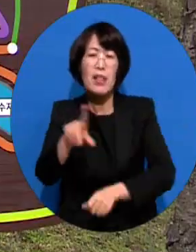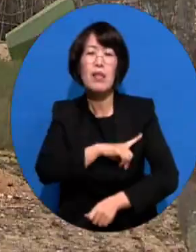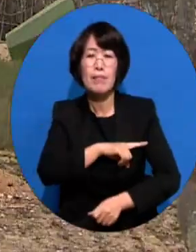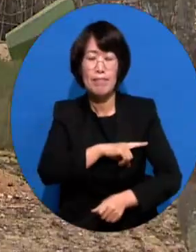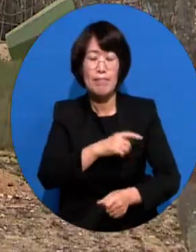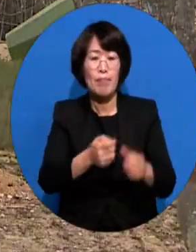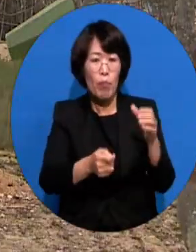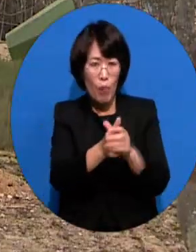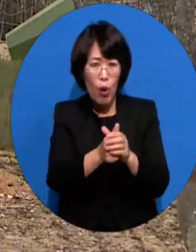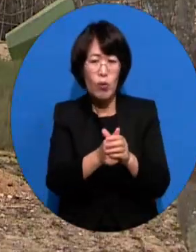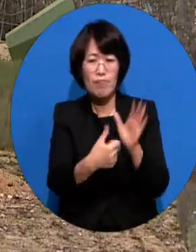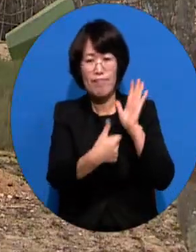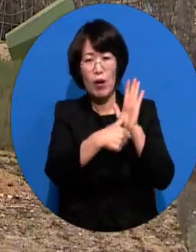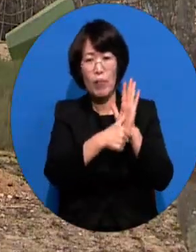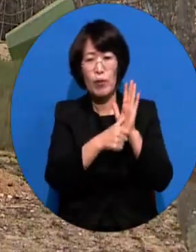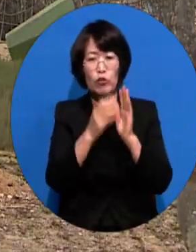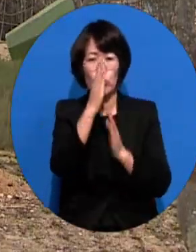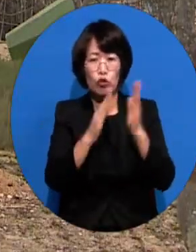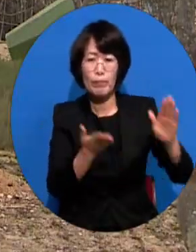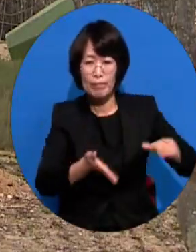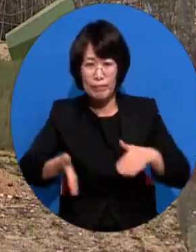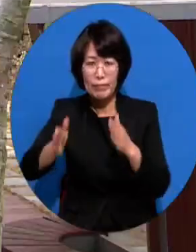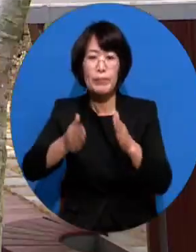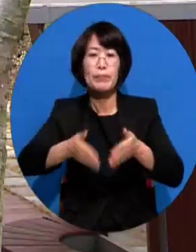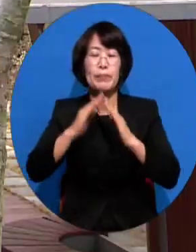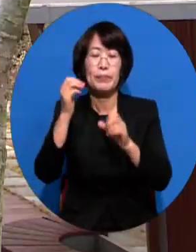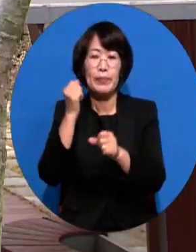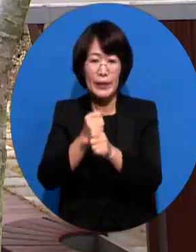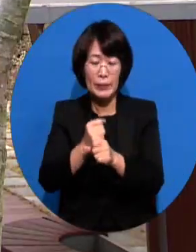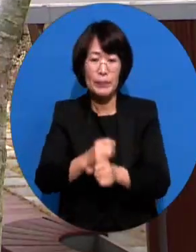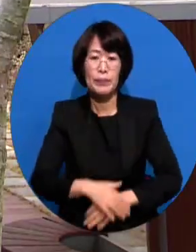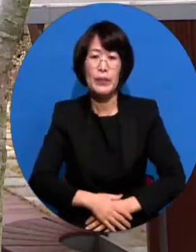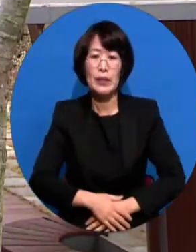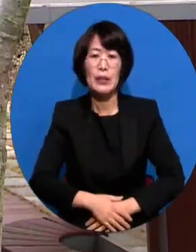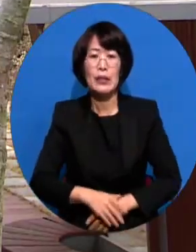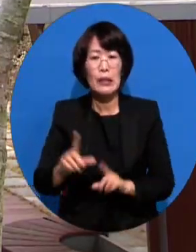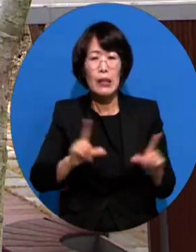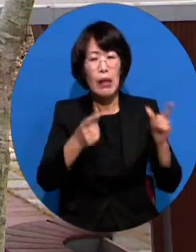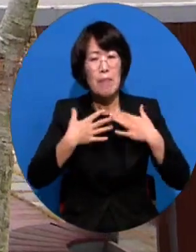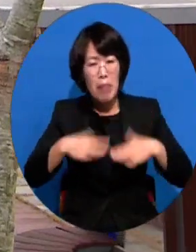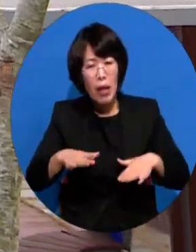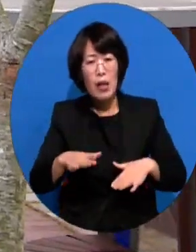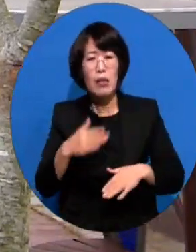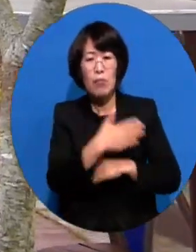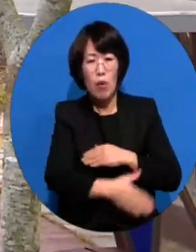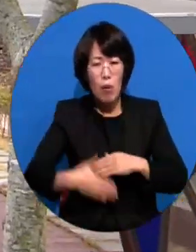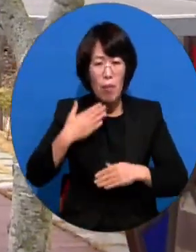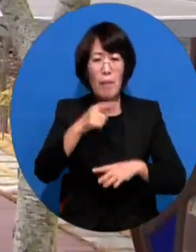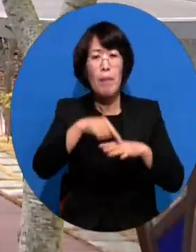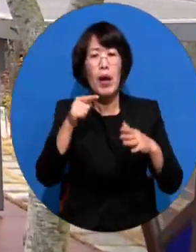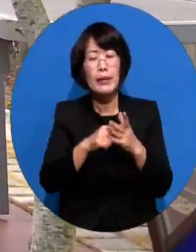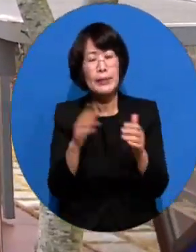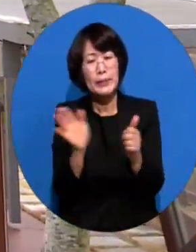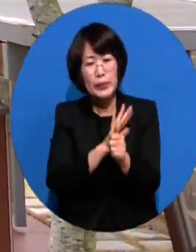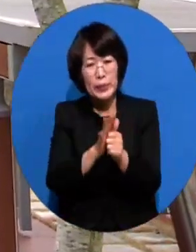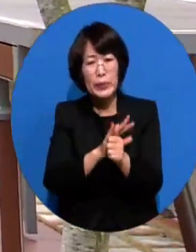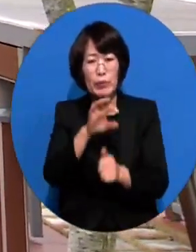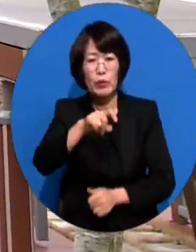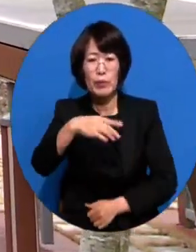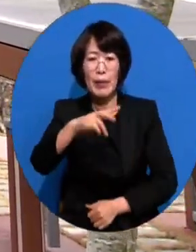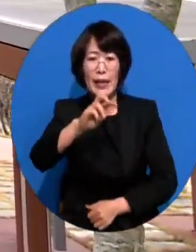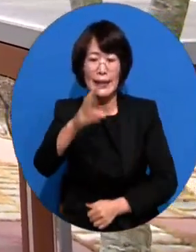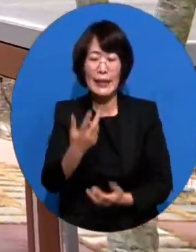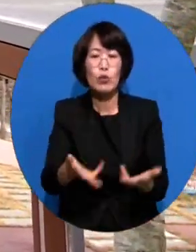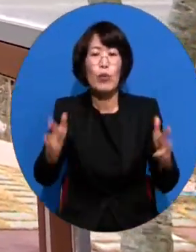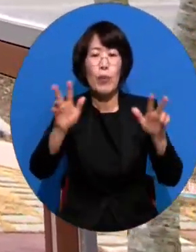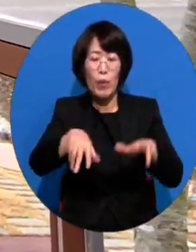갖춘 명품 숲길로 조성됐습니다. 일상에 지친 몸과 마음을 달래는 무안 물맞이 치유의